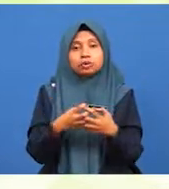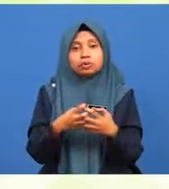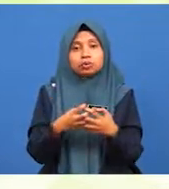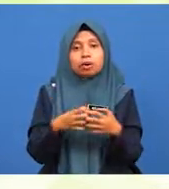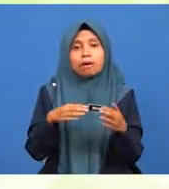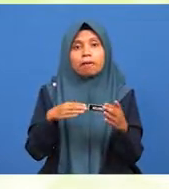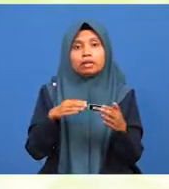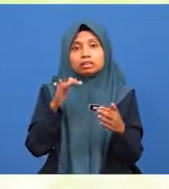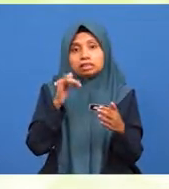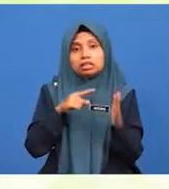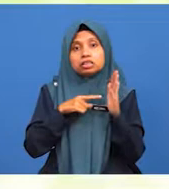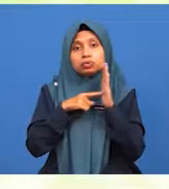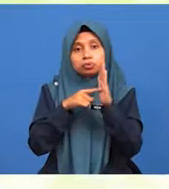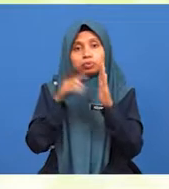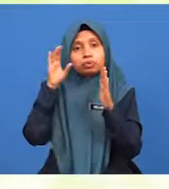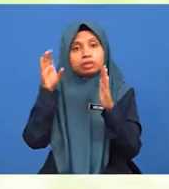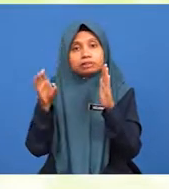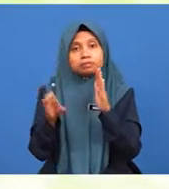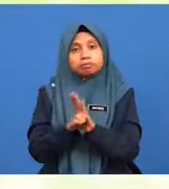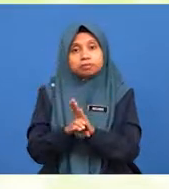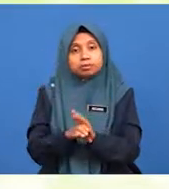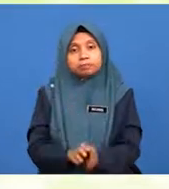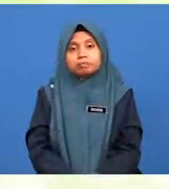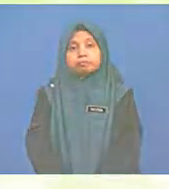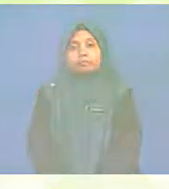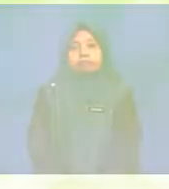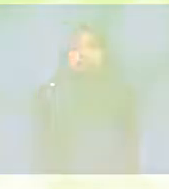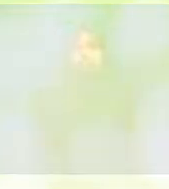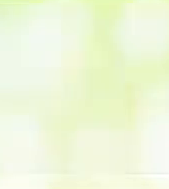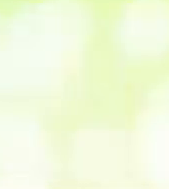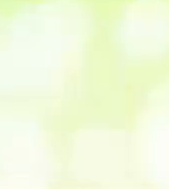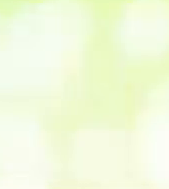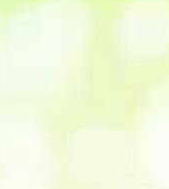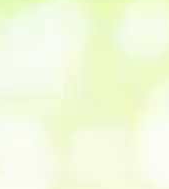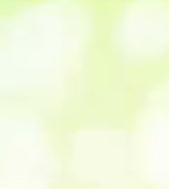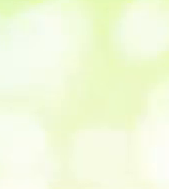yang betul berdasarkan gambar yang dipaparkan.